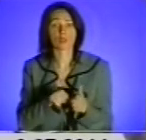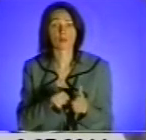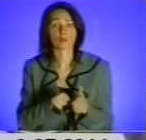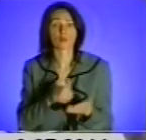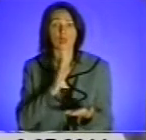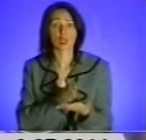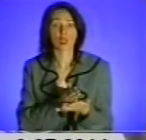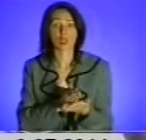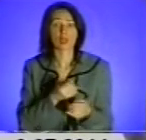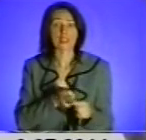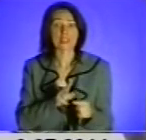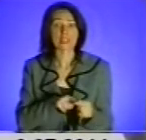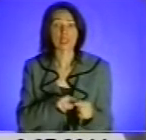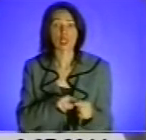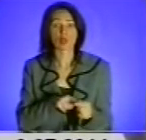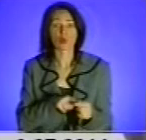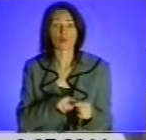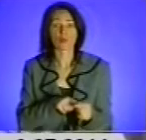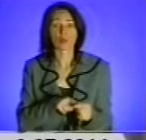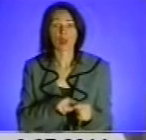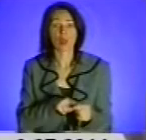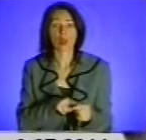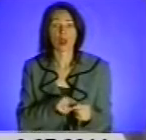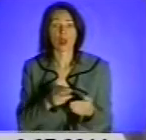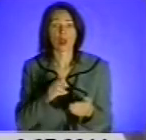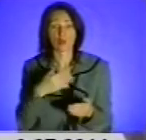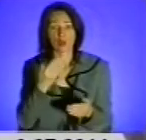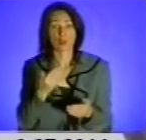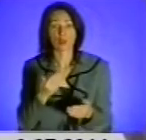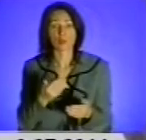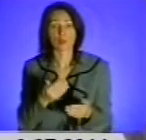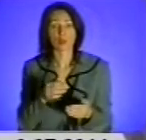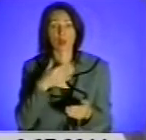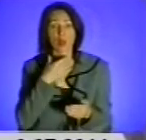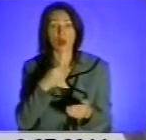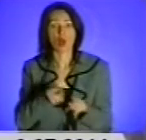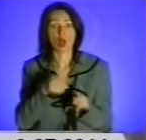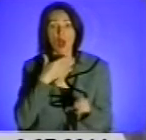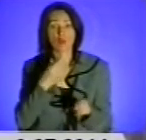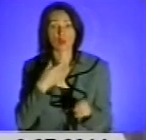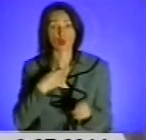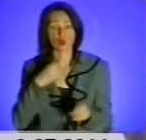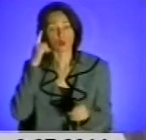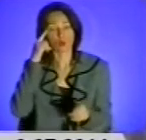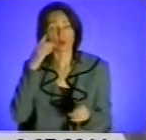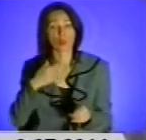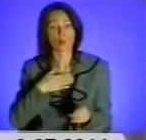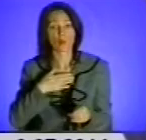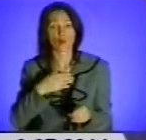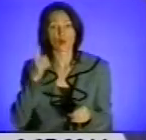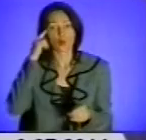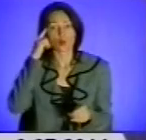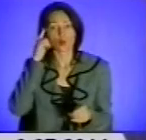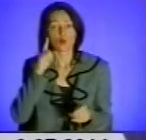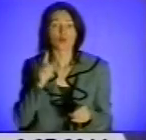присутність є якраз цією, як ви кажете, авансовою довірою. Я думаю, що вона, на мою думку, я прикладу максимум зусиль, що вона